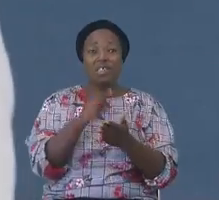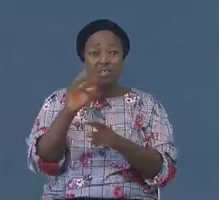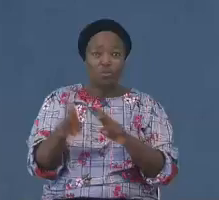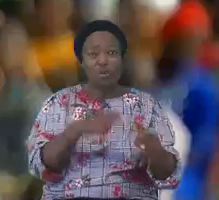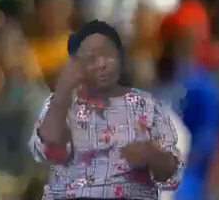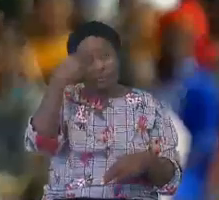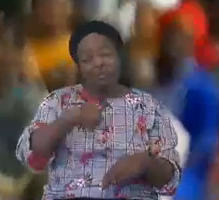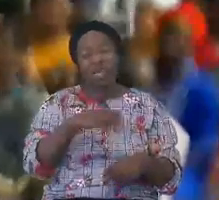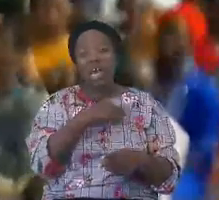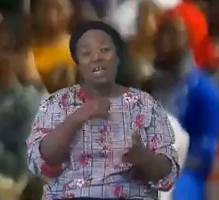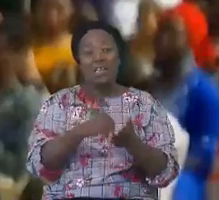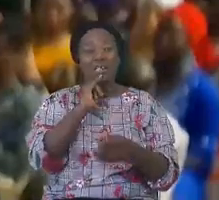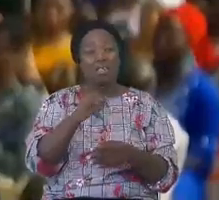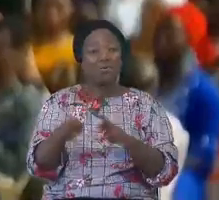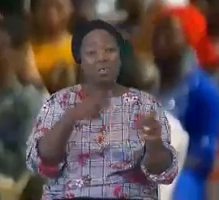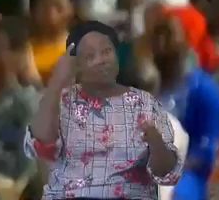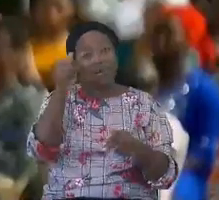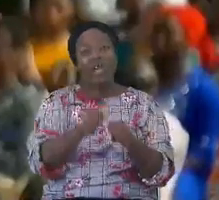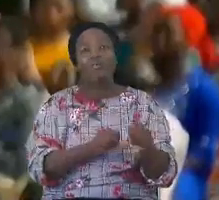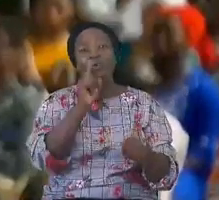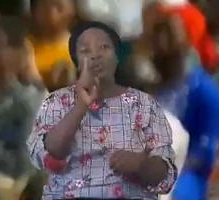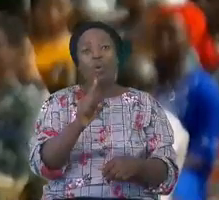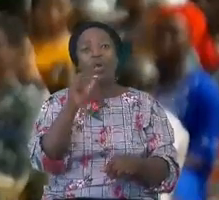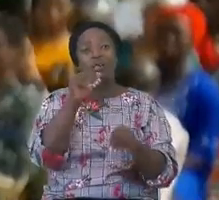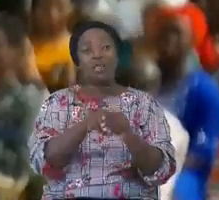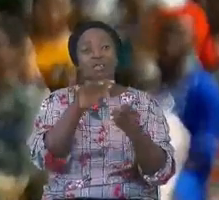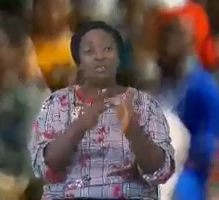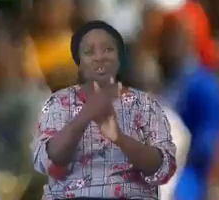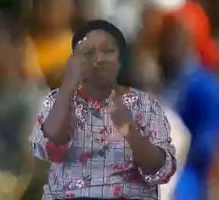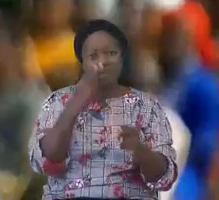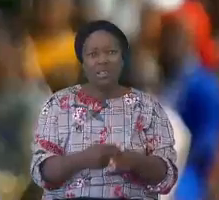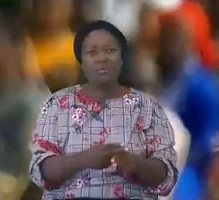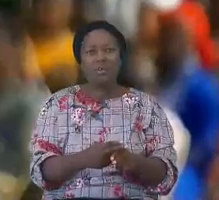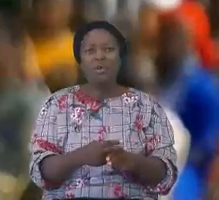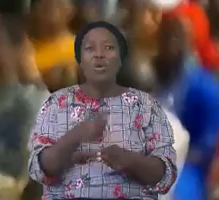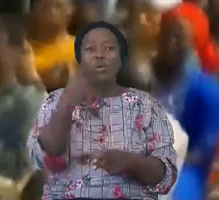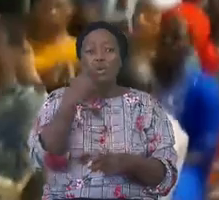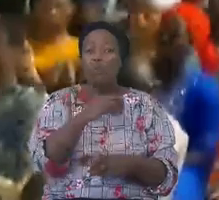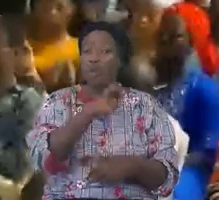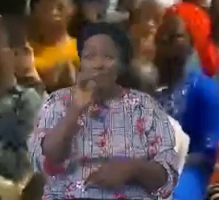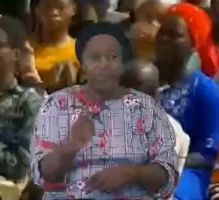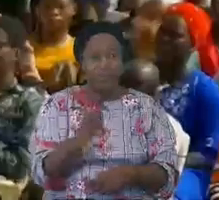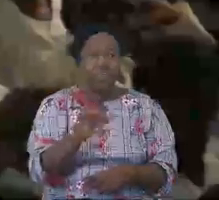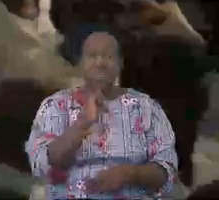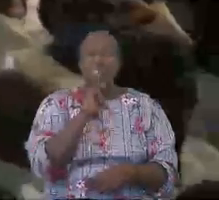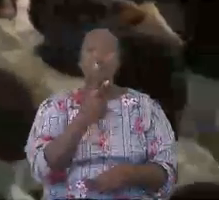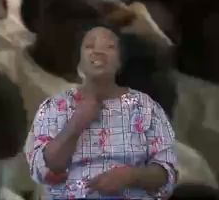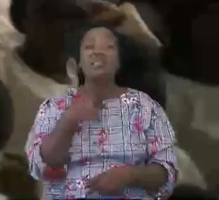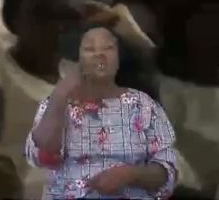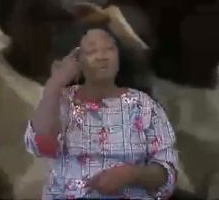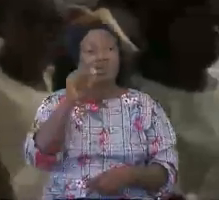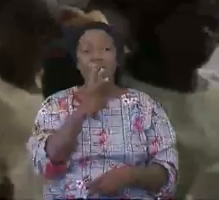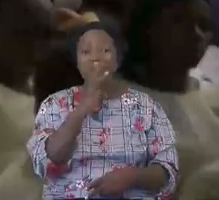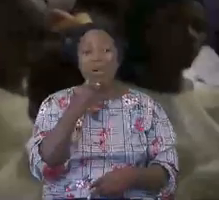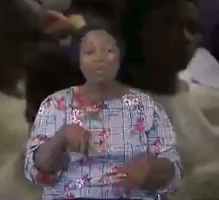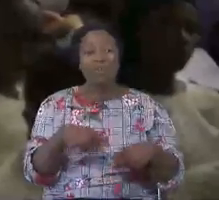C'est disponible pour toi maintenant. C'est disponible pour moi. C'est disponible pour tout un chacun au nom de Jésus.